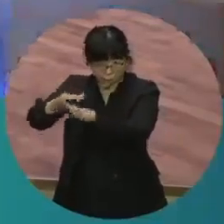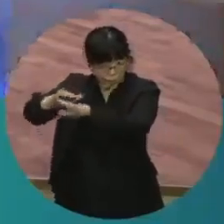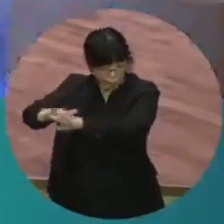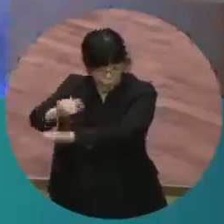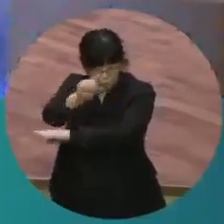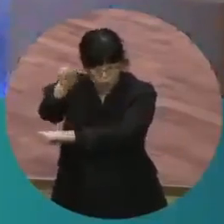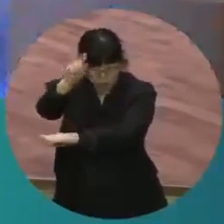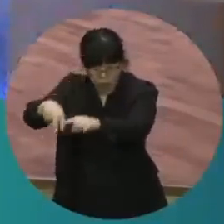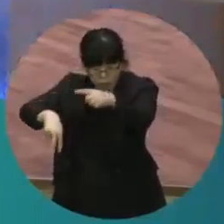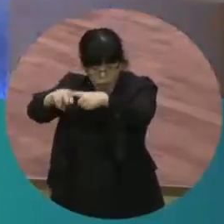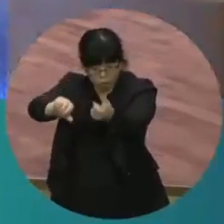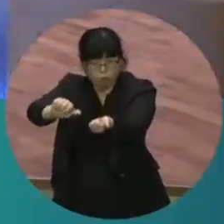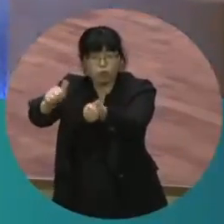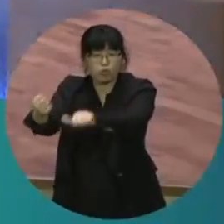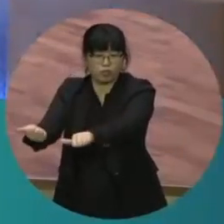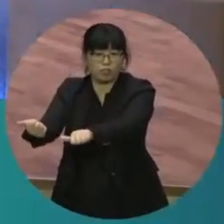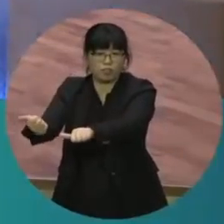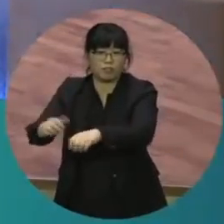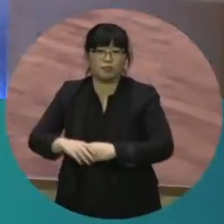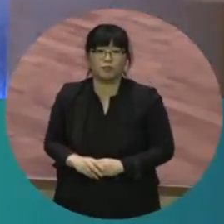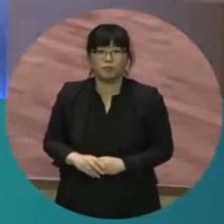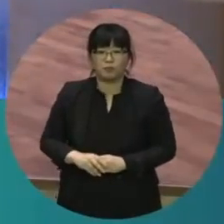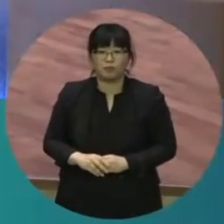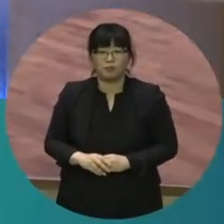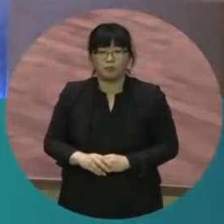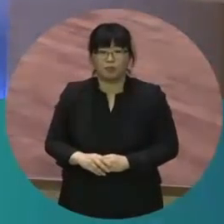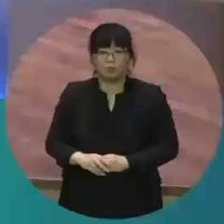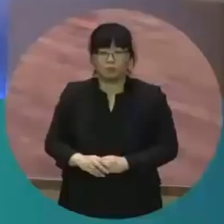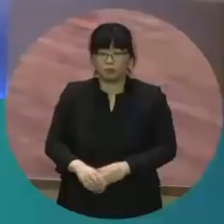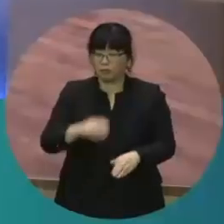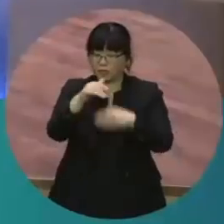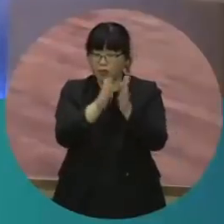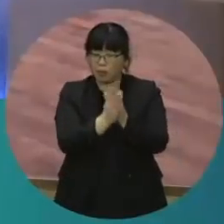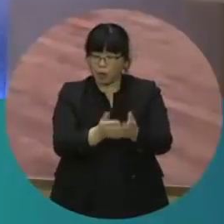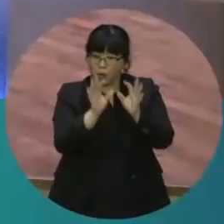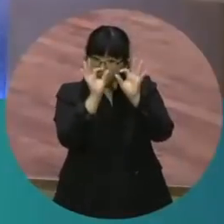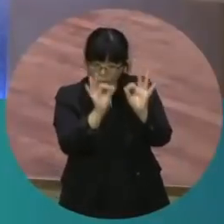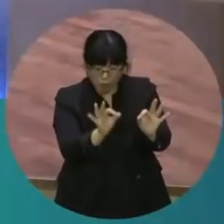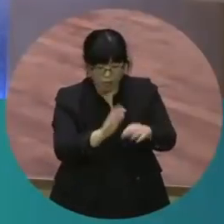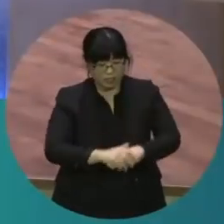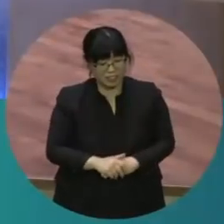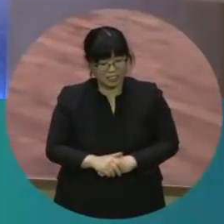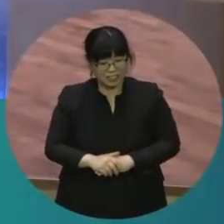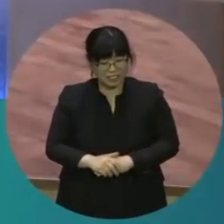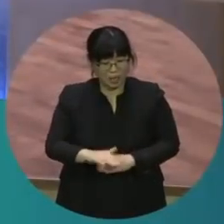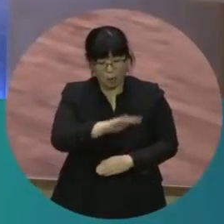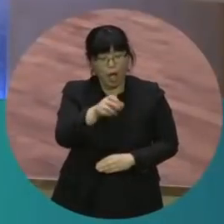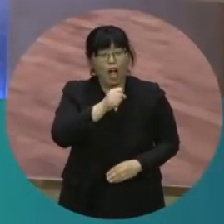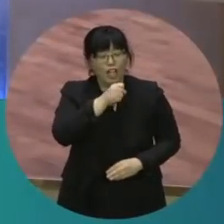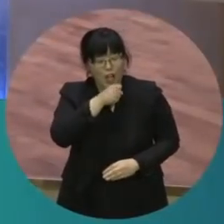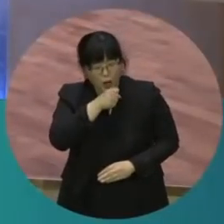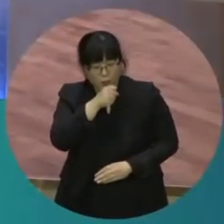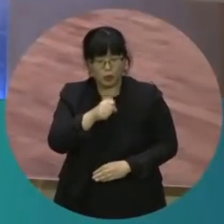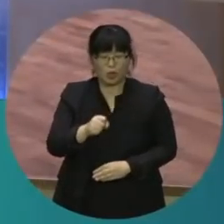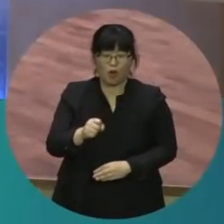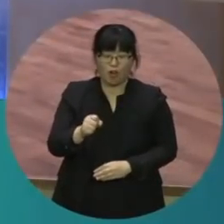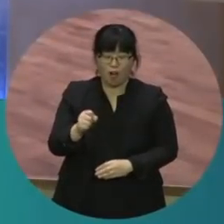송아지 피로 하지 아니하고 오직 자기 피로 영원한 속죄를 이루사 단번에 성소에 들어가게 하셨느니라.